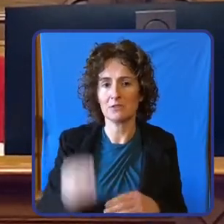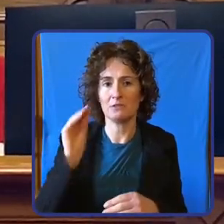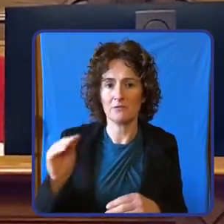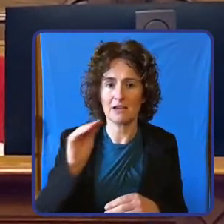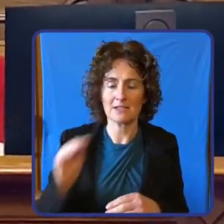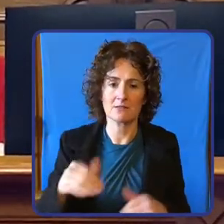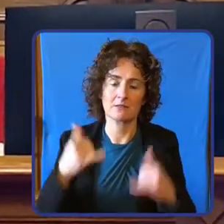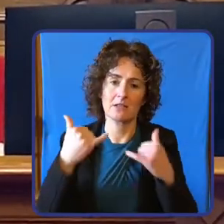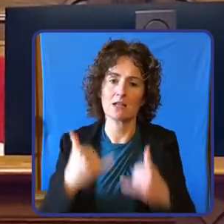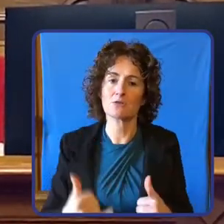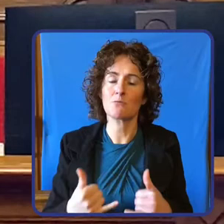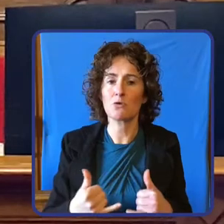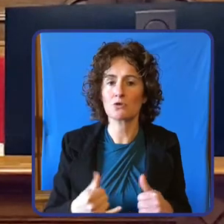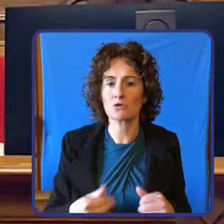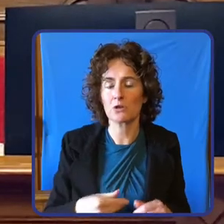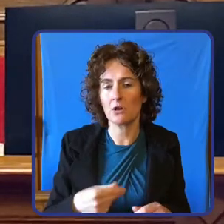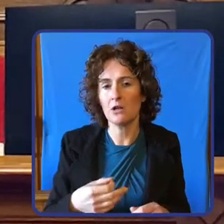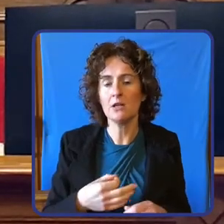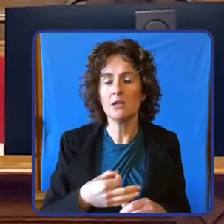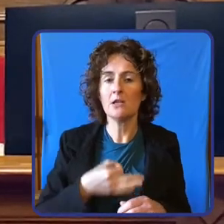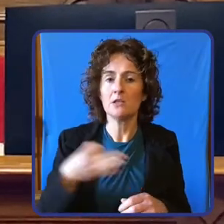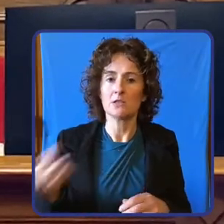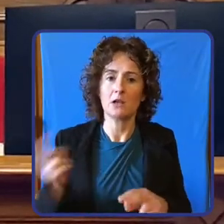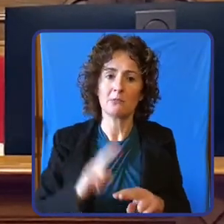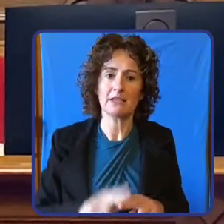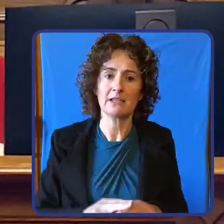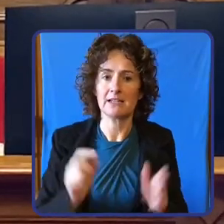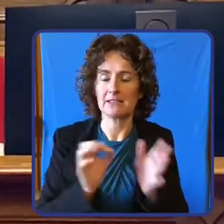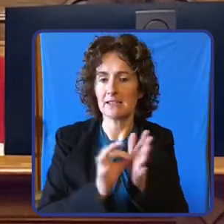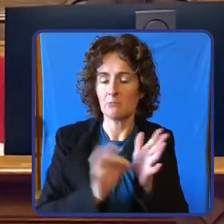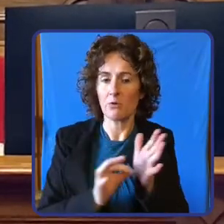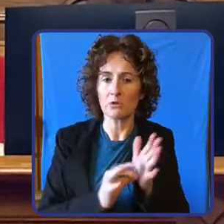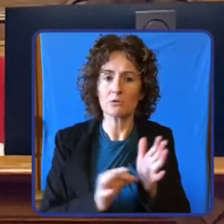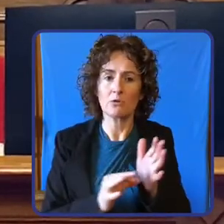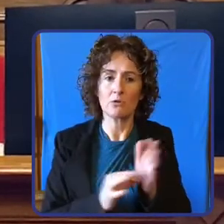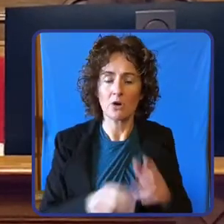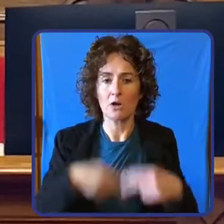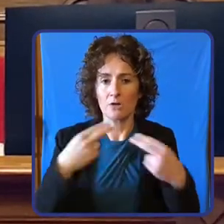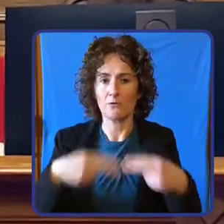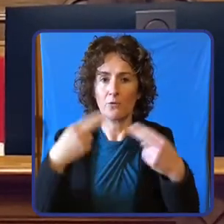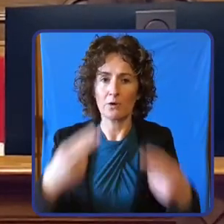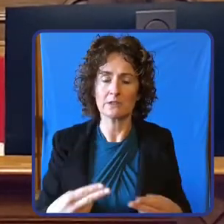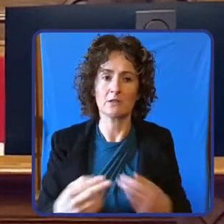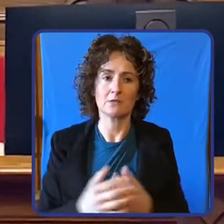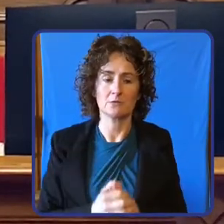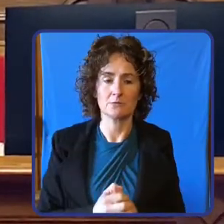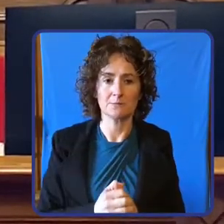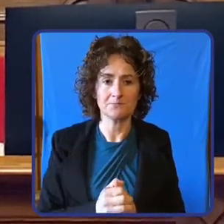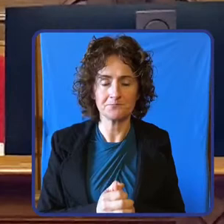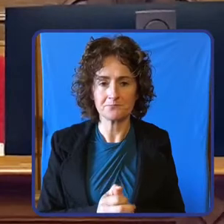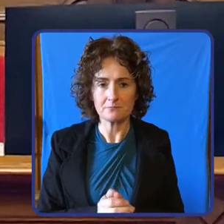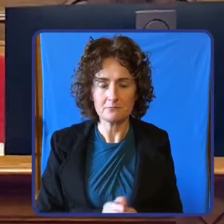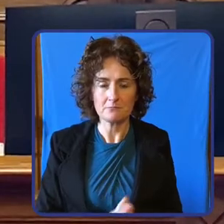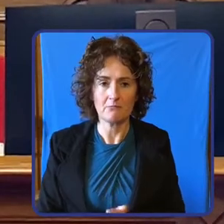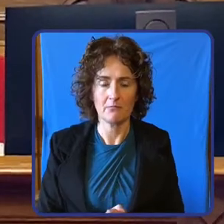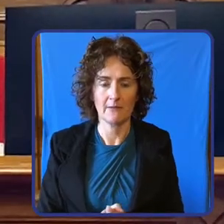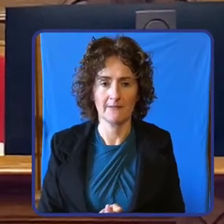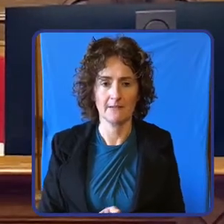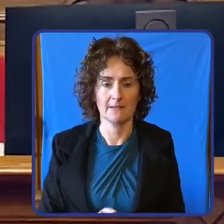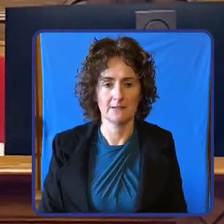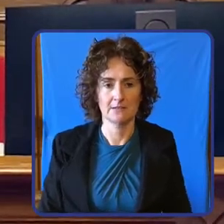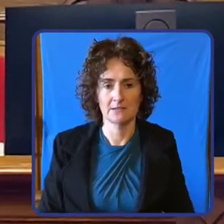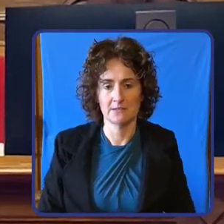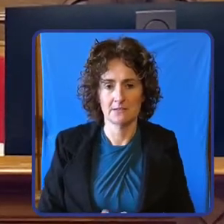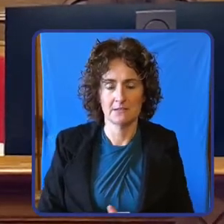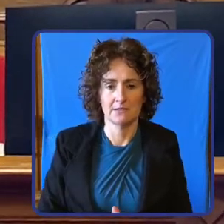Péter tájékoztatására szeretném megérezni, ez közel 1/2 órás nyereség ahhoz képest, amikor Fejes Péter szokott szólni, hogy most már fejezzük be